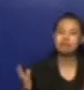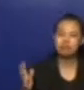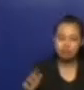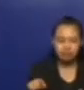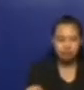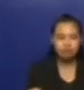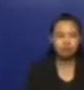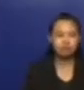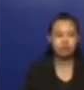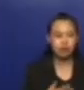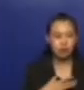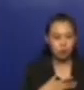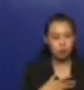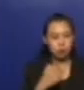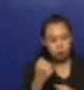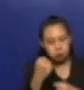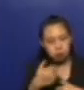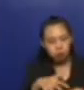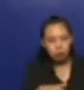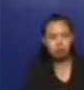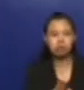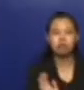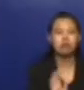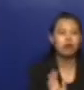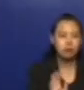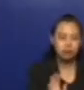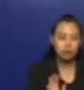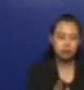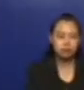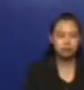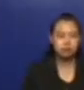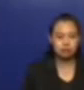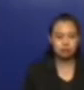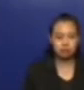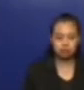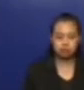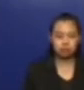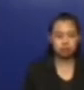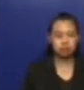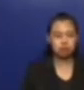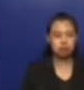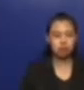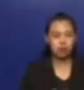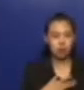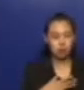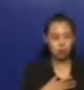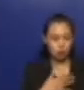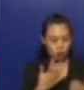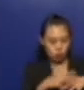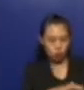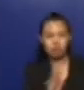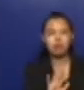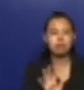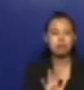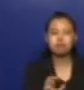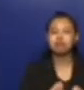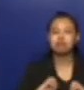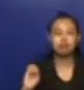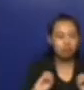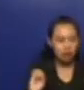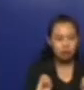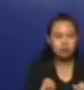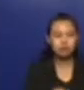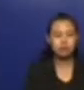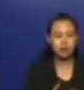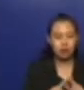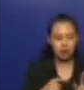ากม็อบผมไม่ได้โตมาจากม็อบนะครับท่านประธานผมไม่ได้นักเลงม็อบแต่ผมนั่งศึกษา